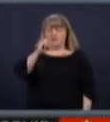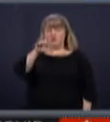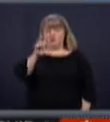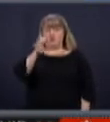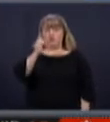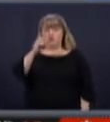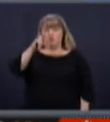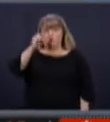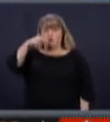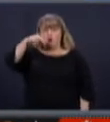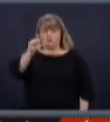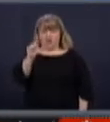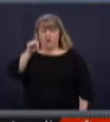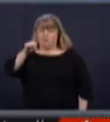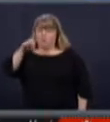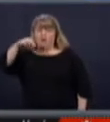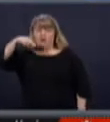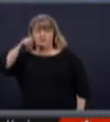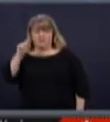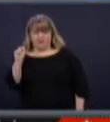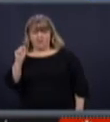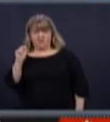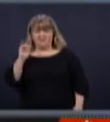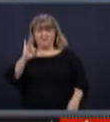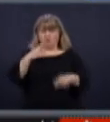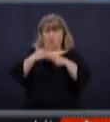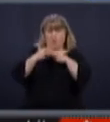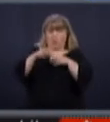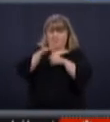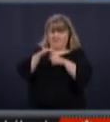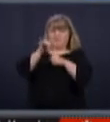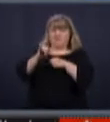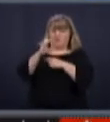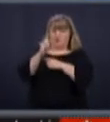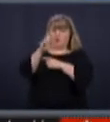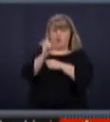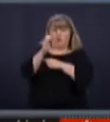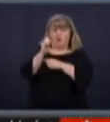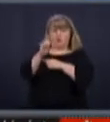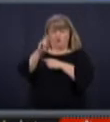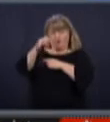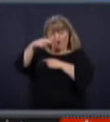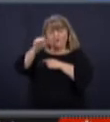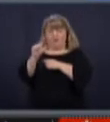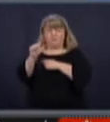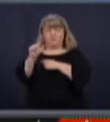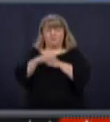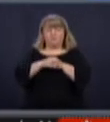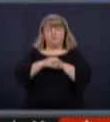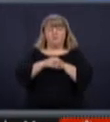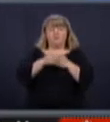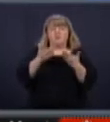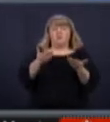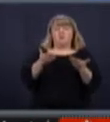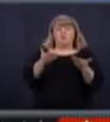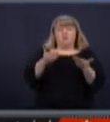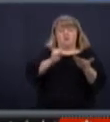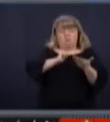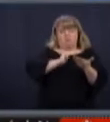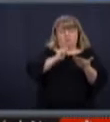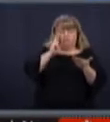colcorona.net. C'est le nom du médicament. Et, écoutez, moi, j'ai été